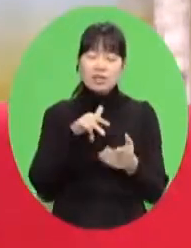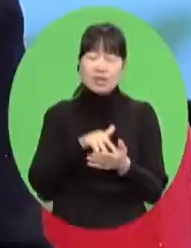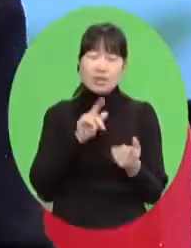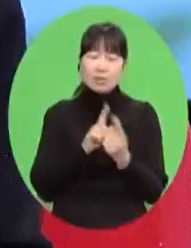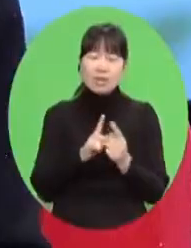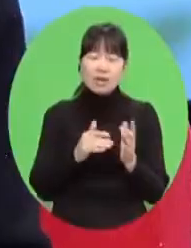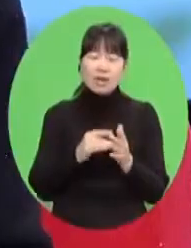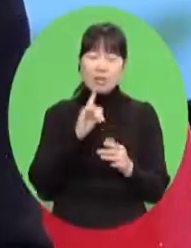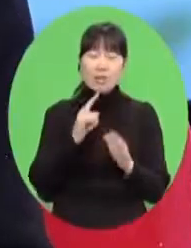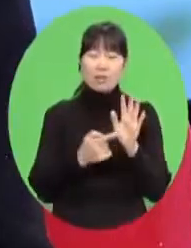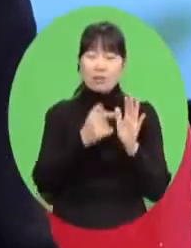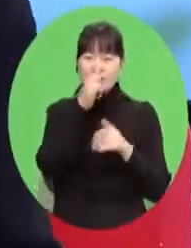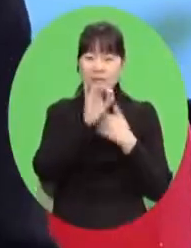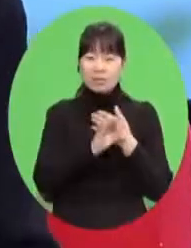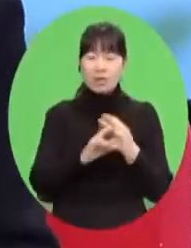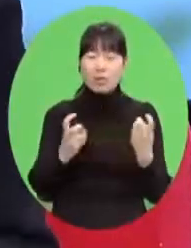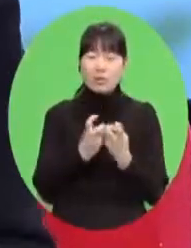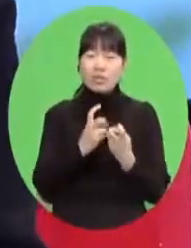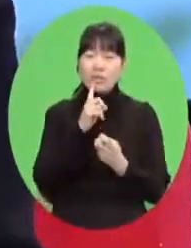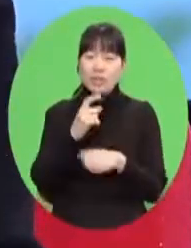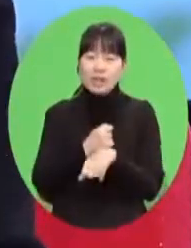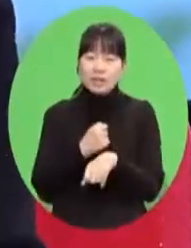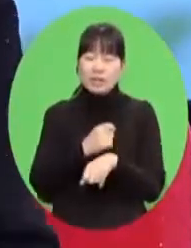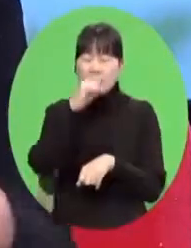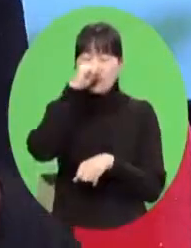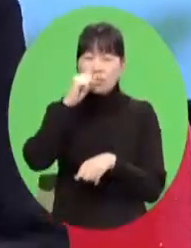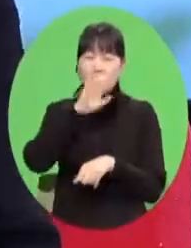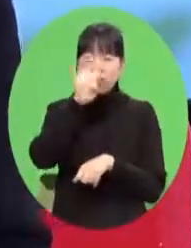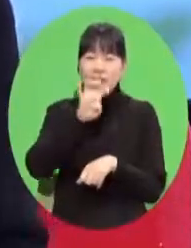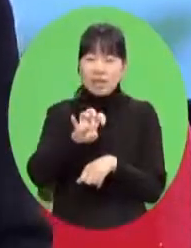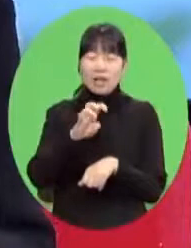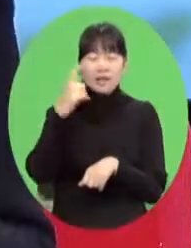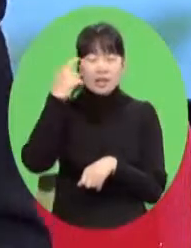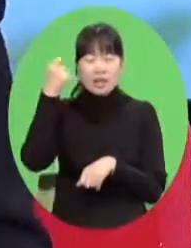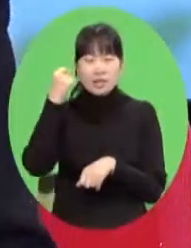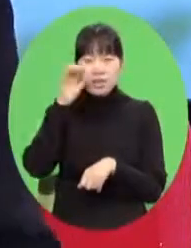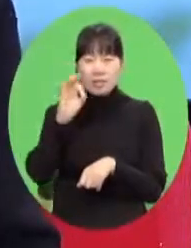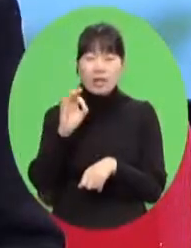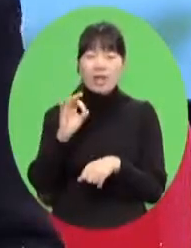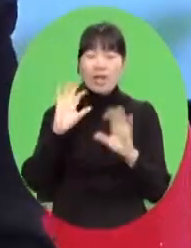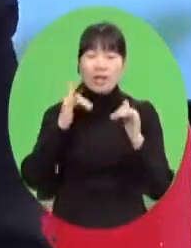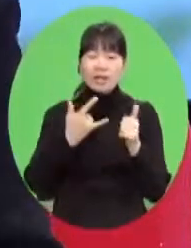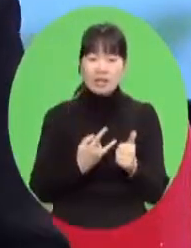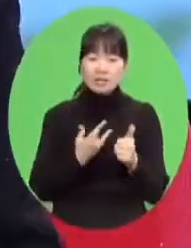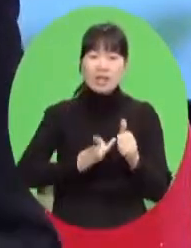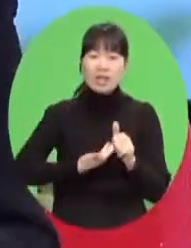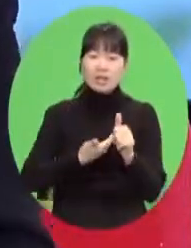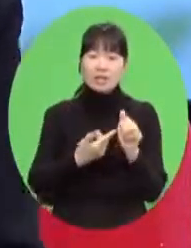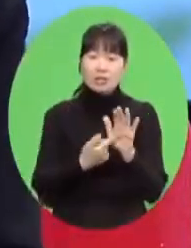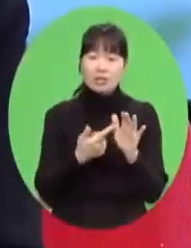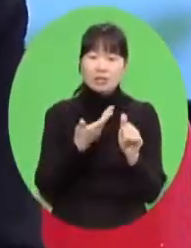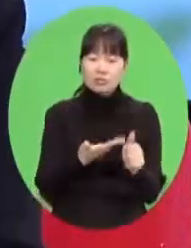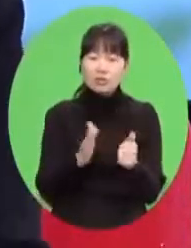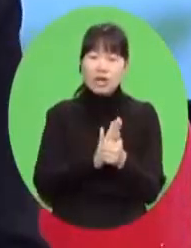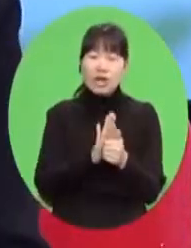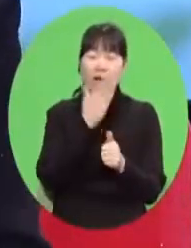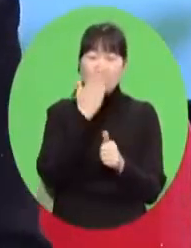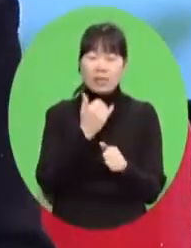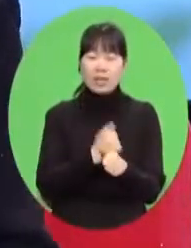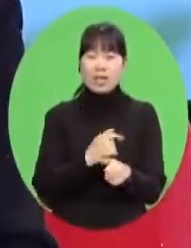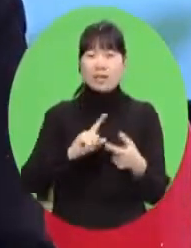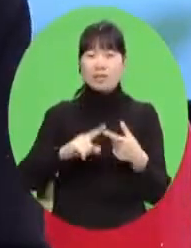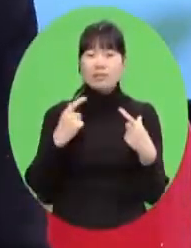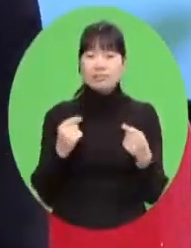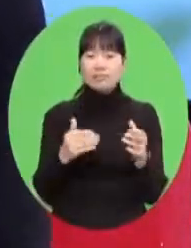상황에서 말로 표현한다면 어떻게 말하는 게 좋을까를 한번 생각해서 아이한테 알려주고 하도록 격려를